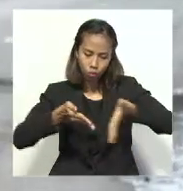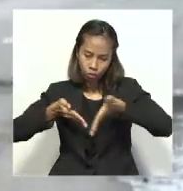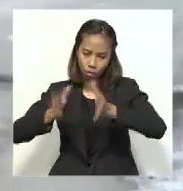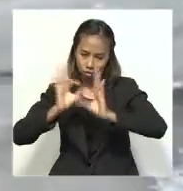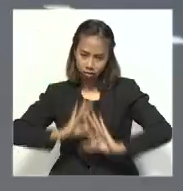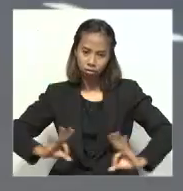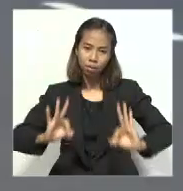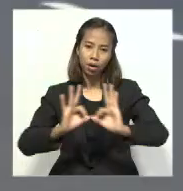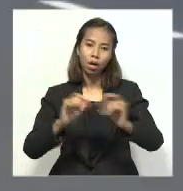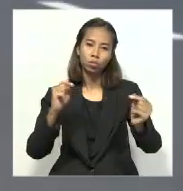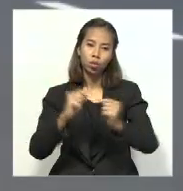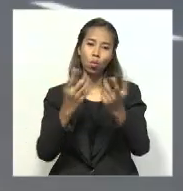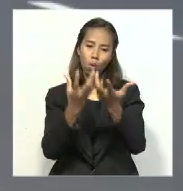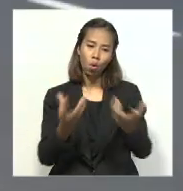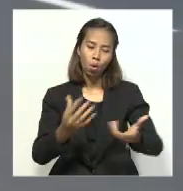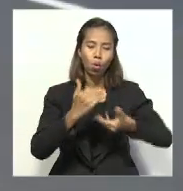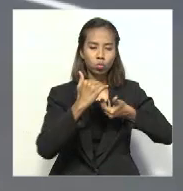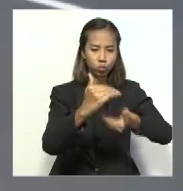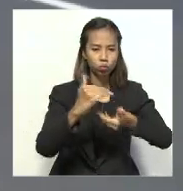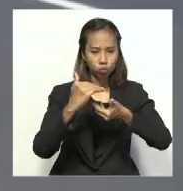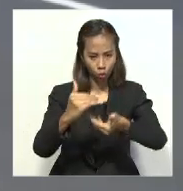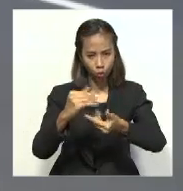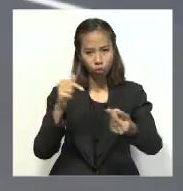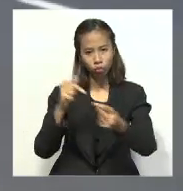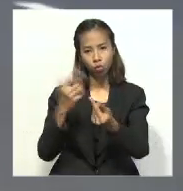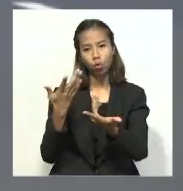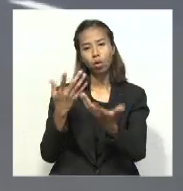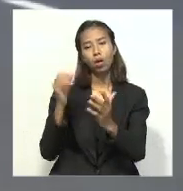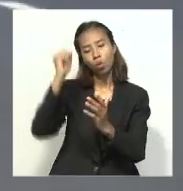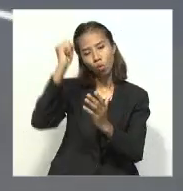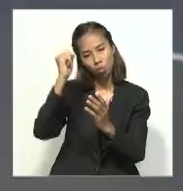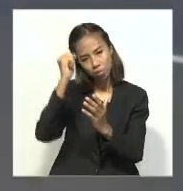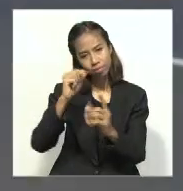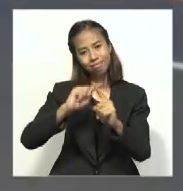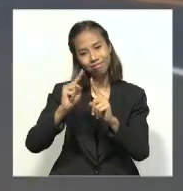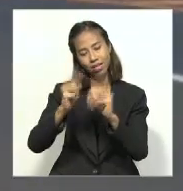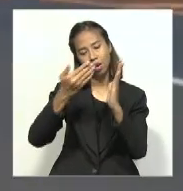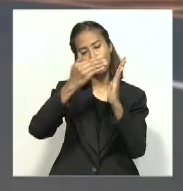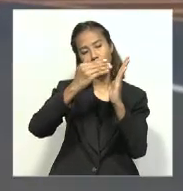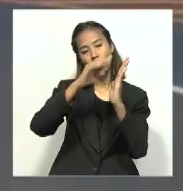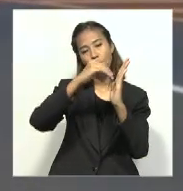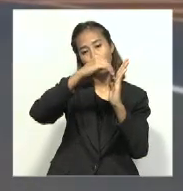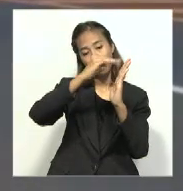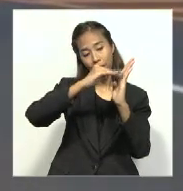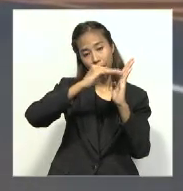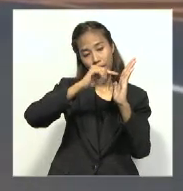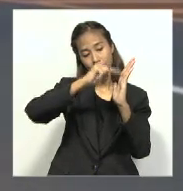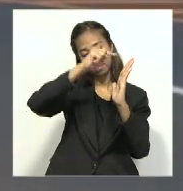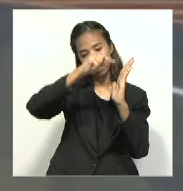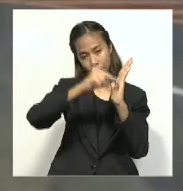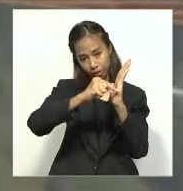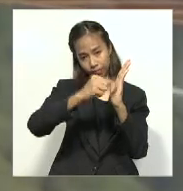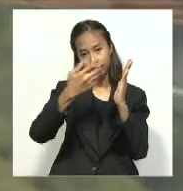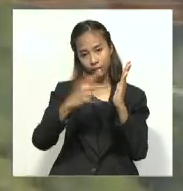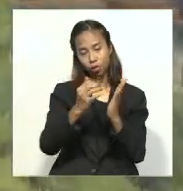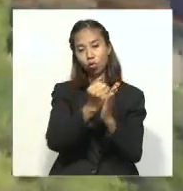ำคัญในการขนส่งสินค้าและการเดินทางจากภาคเหนือตอนล่างไปยังภาคตะวันออกเฉียงเหนือโดยจะลดระ